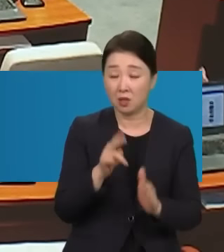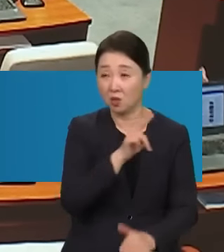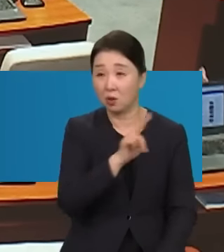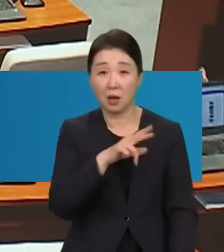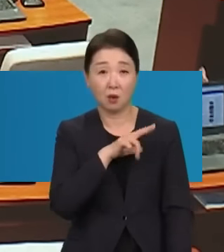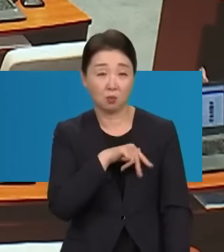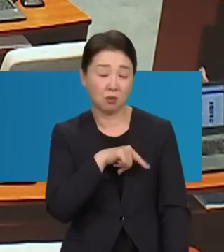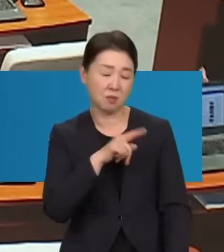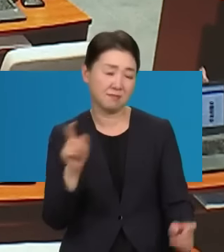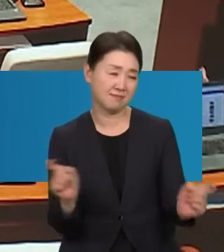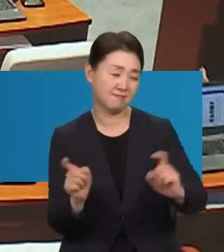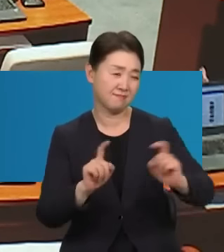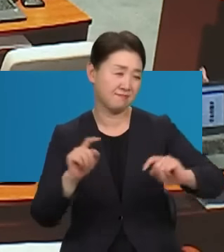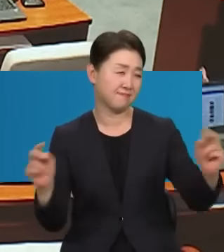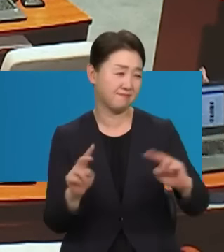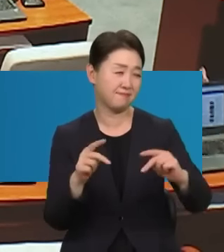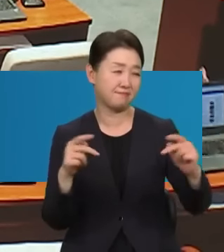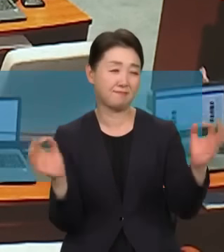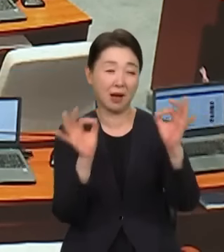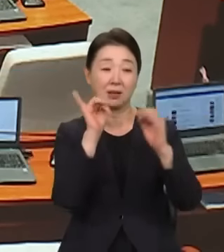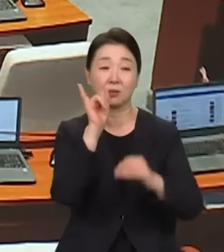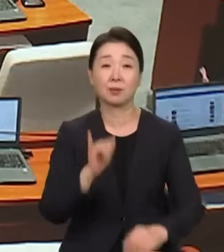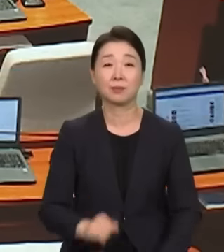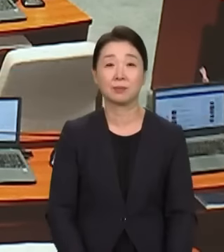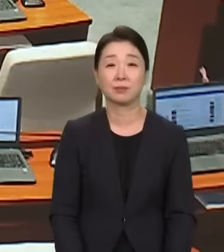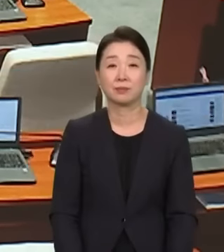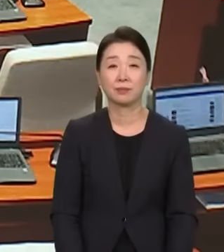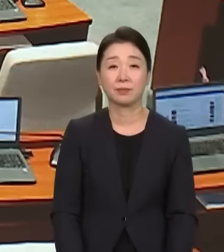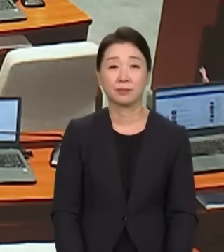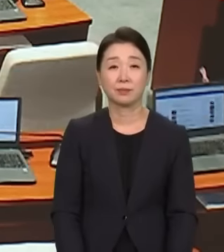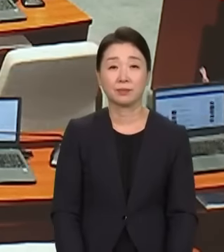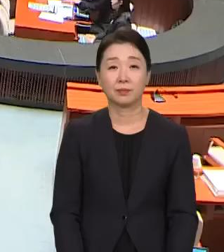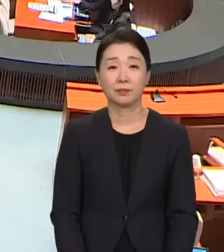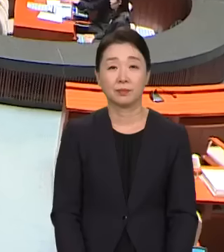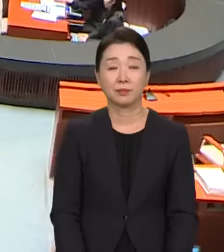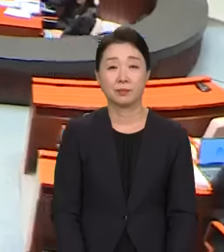여야 의원들 간 고성까지 오갔습니다. 이희정 기자입니다.